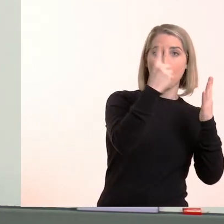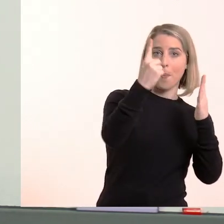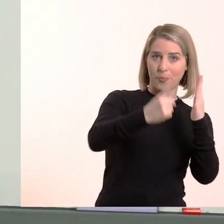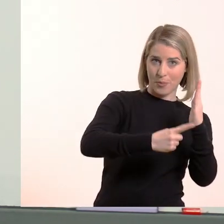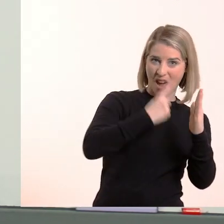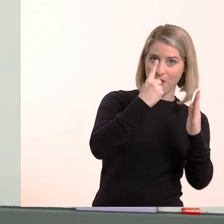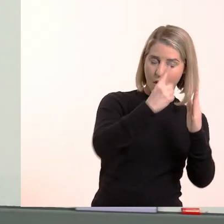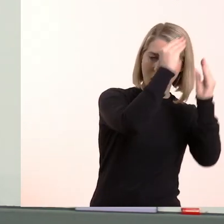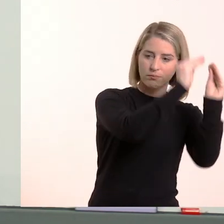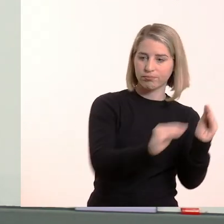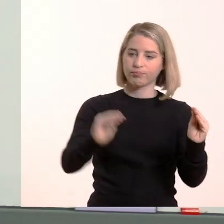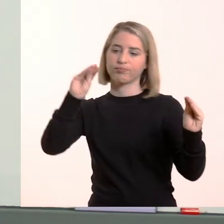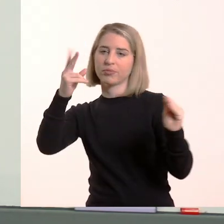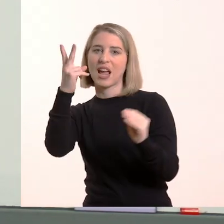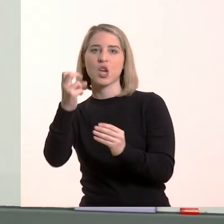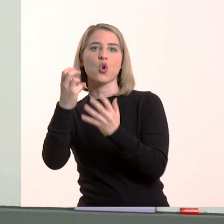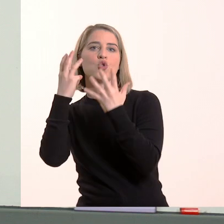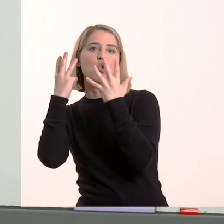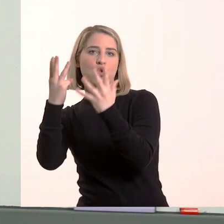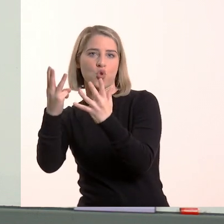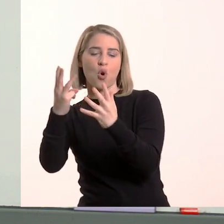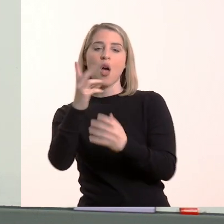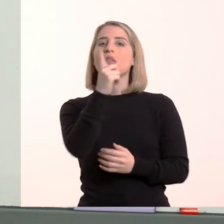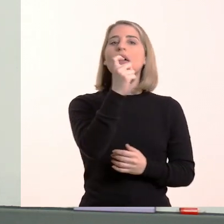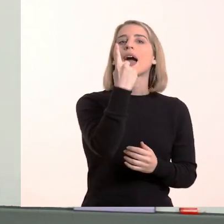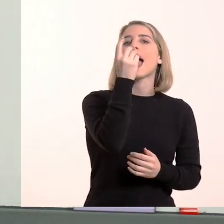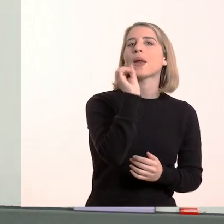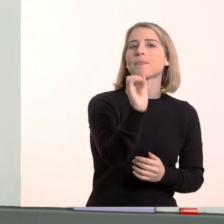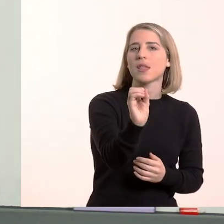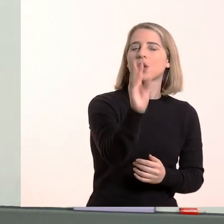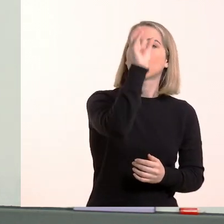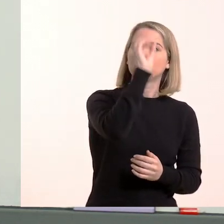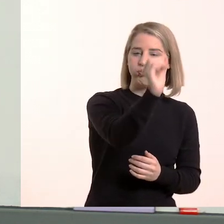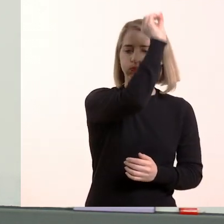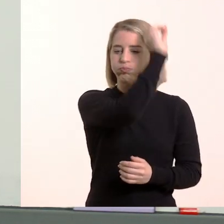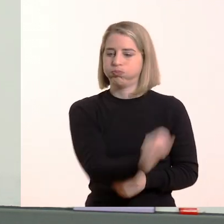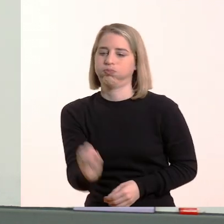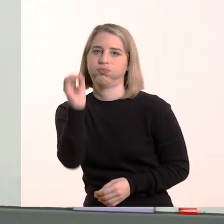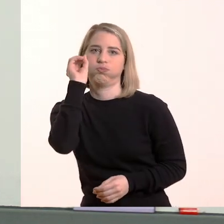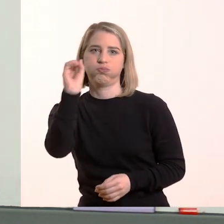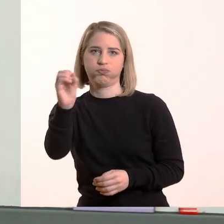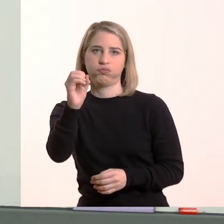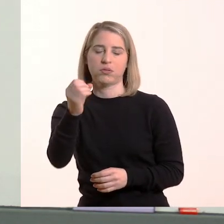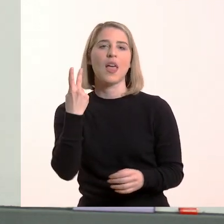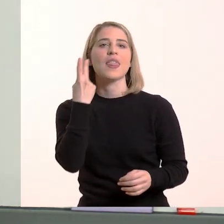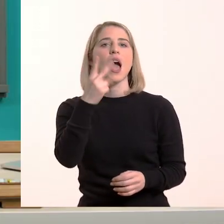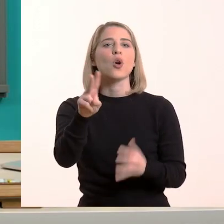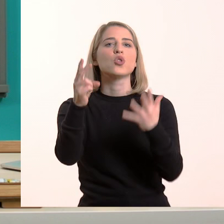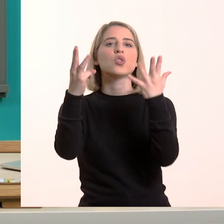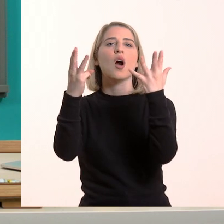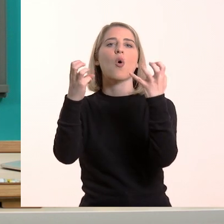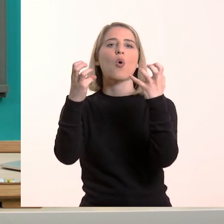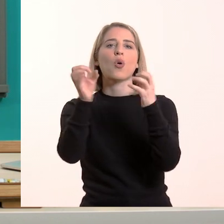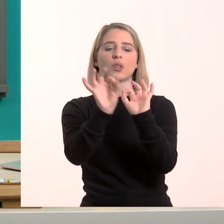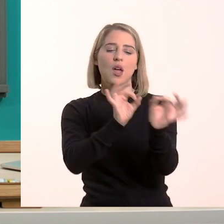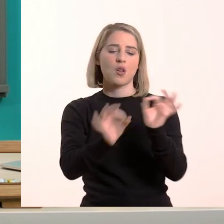28 και ένα το μηδενικό. Αφού το 10 έχει ένα 0, το συμπληρώνουμε. 280 νομίσματα.